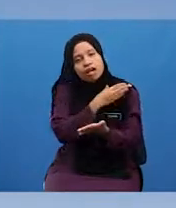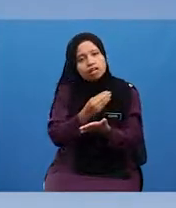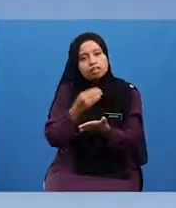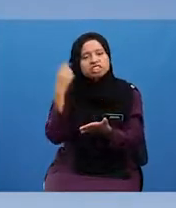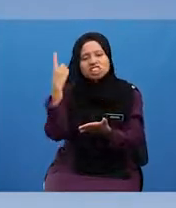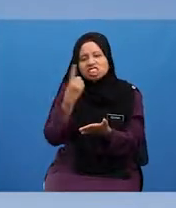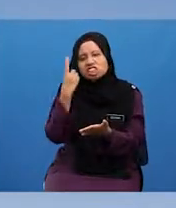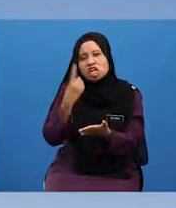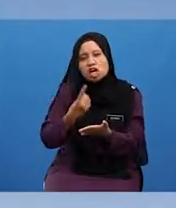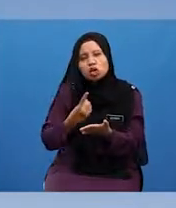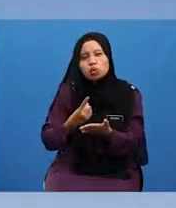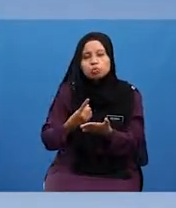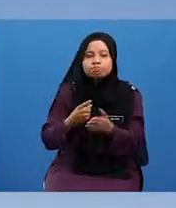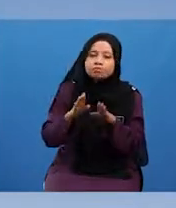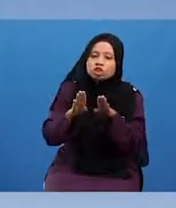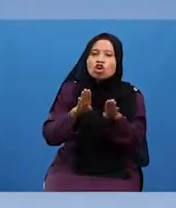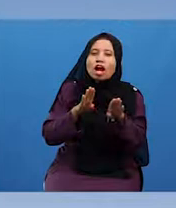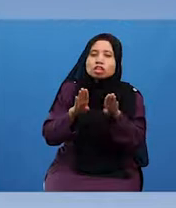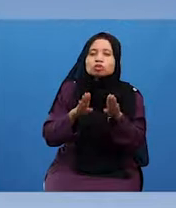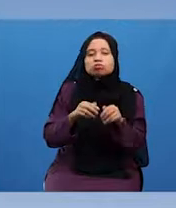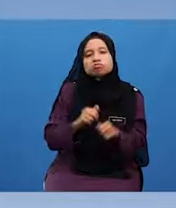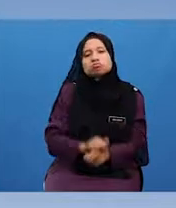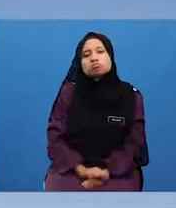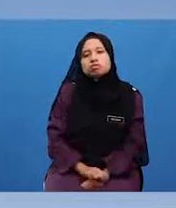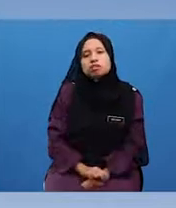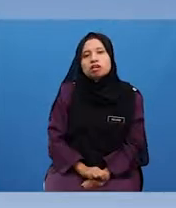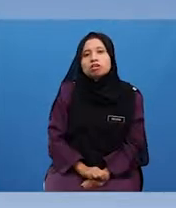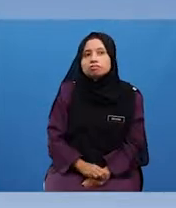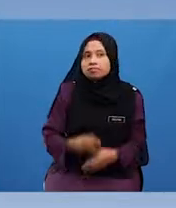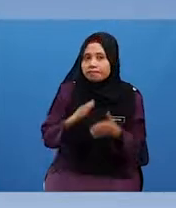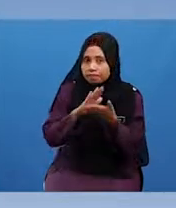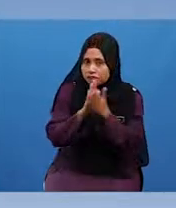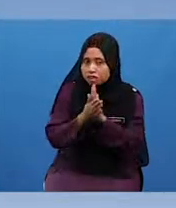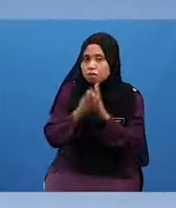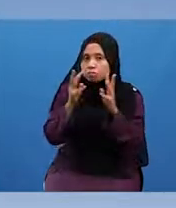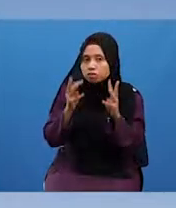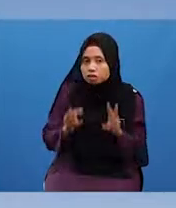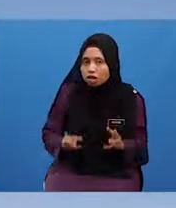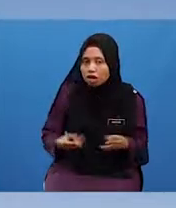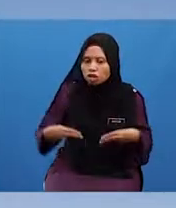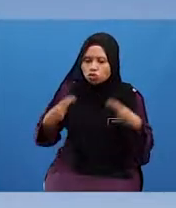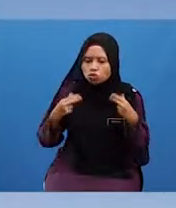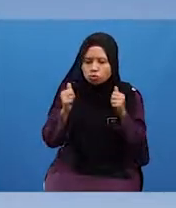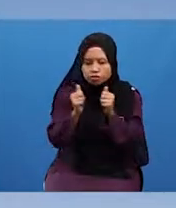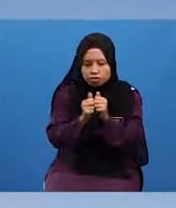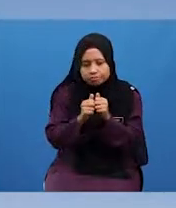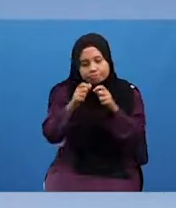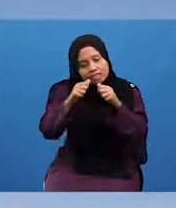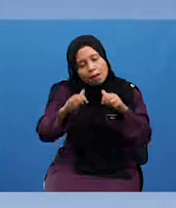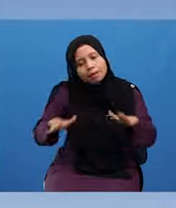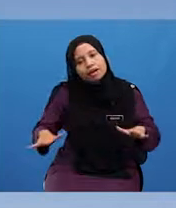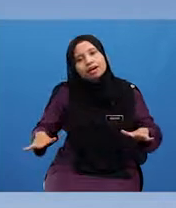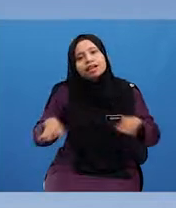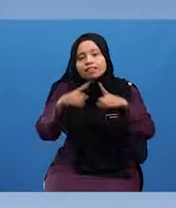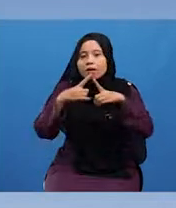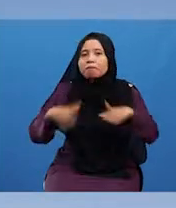dan sentiasa bertoleransi antara kaum. Hasilnya, masyarakat hidup dengan aman dan